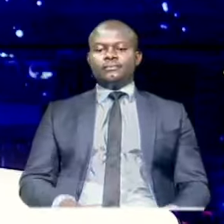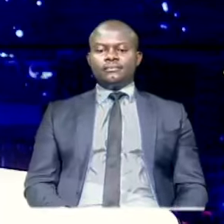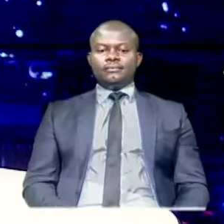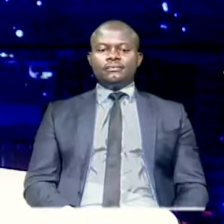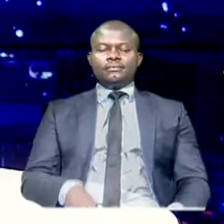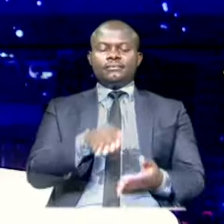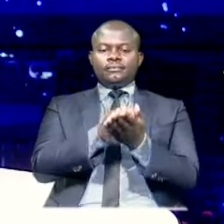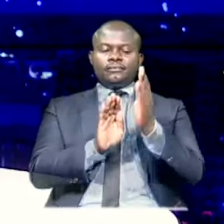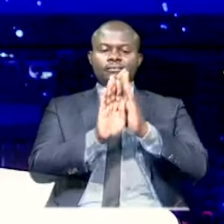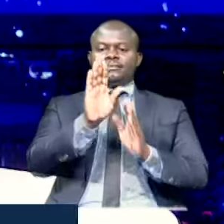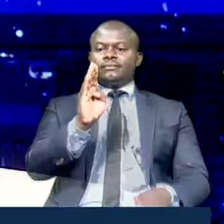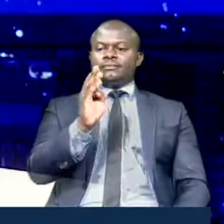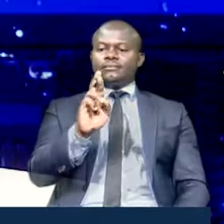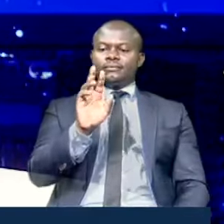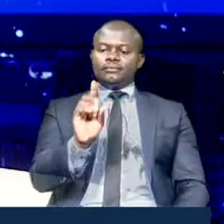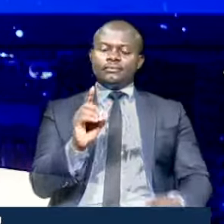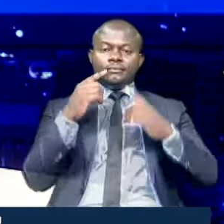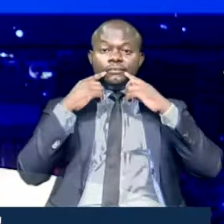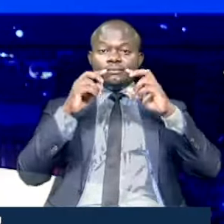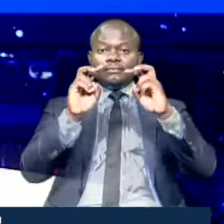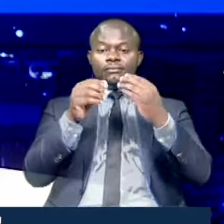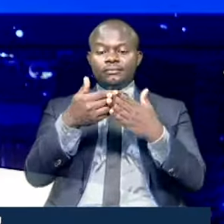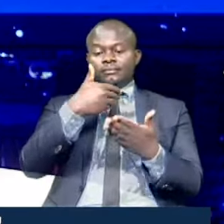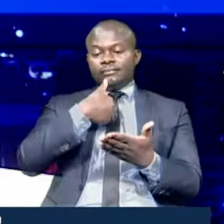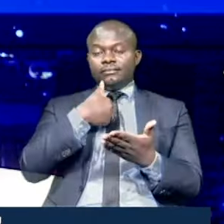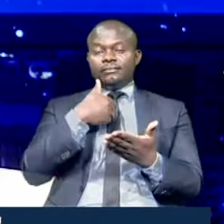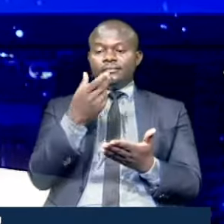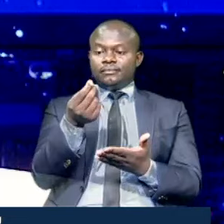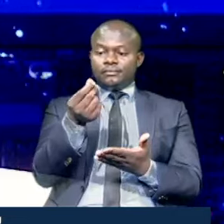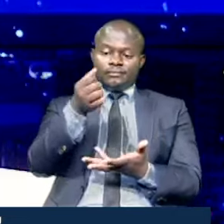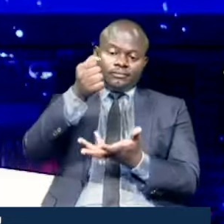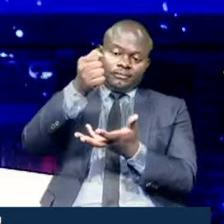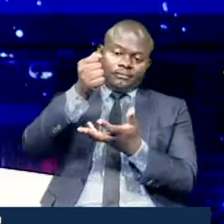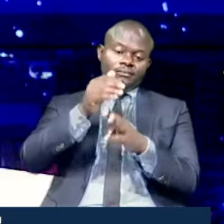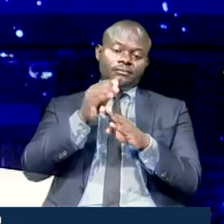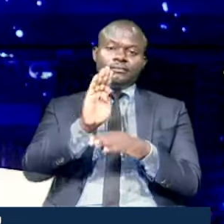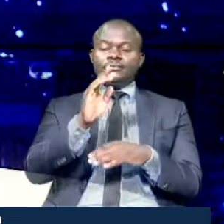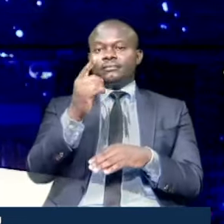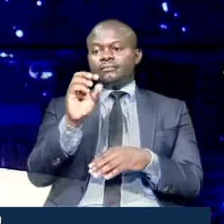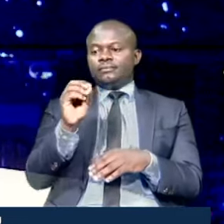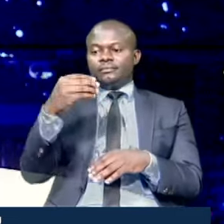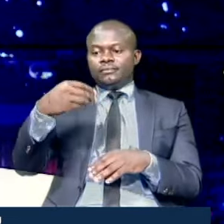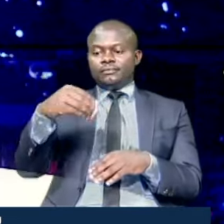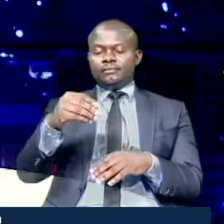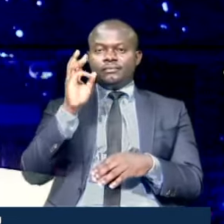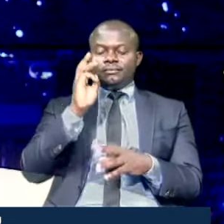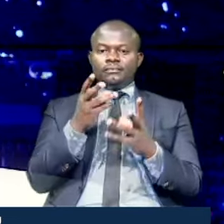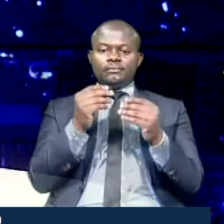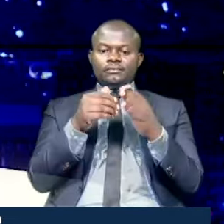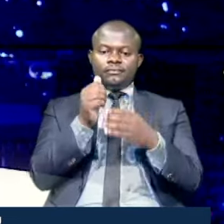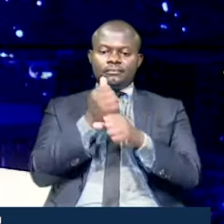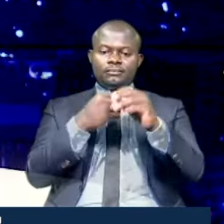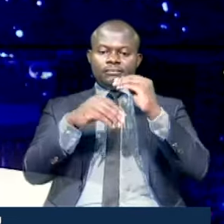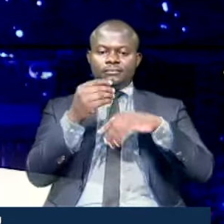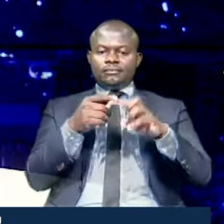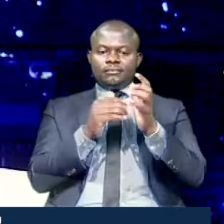Banki y'amajyambere y'u Rwanda BRD yatangaje ko ifite amafaranga agera kuri miliyoni ijana z'amadolari agenewe korohereza abakora ubucuruzi